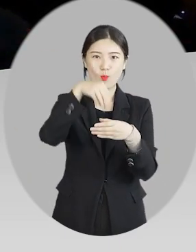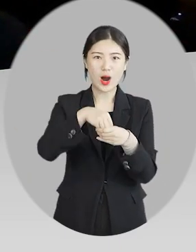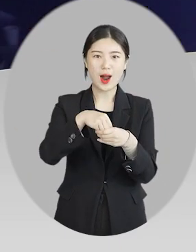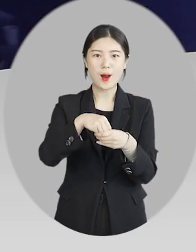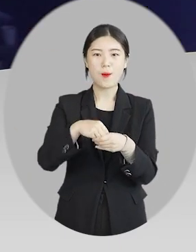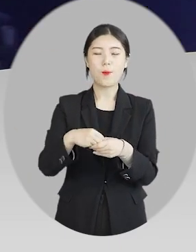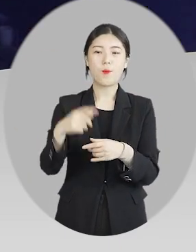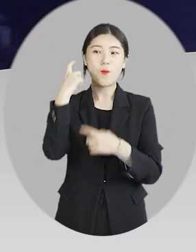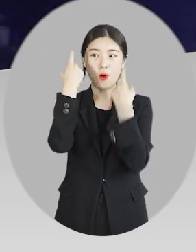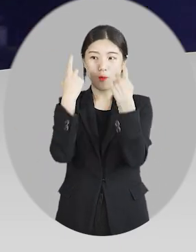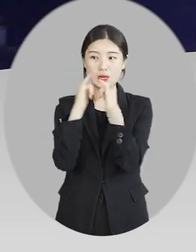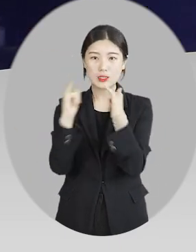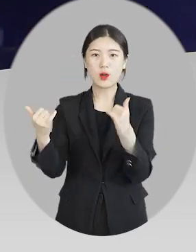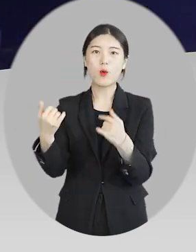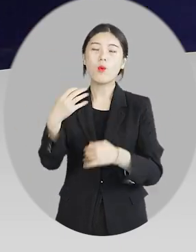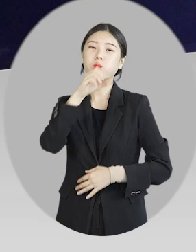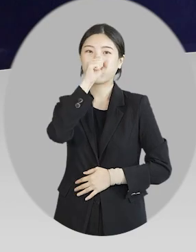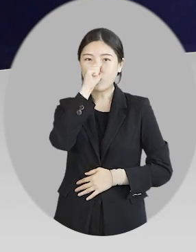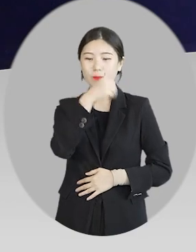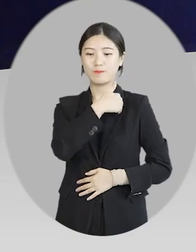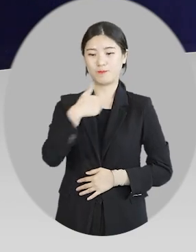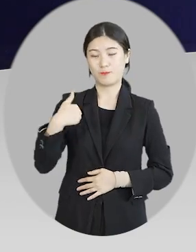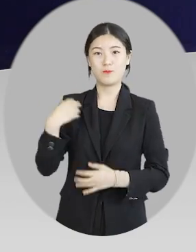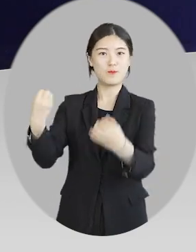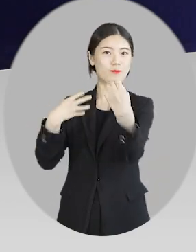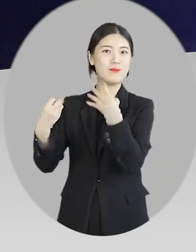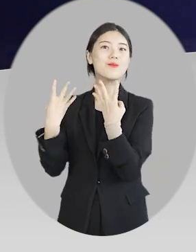더해져서 관람객들의 호평을 받았습니다.